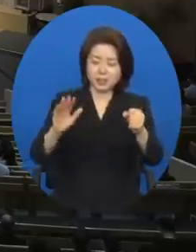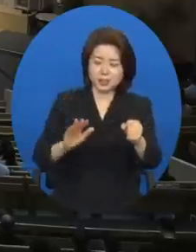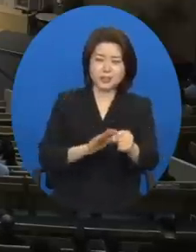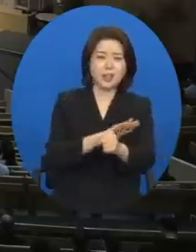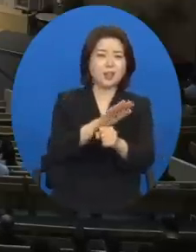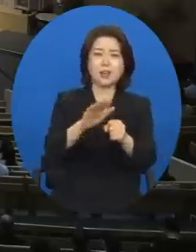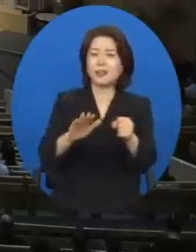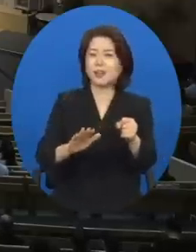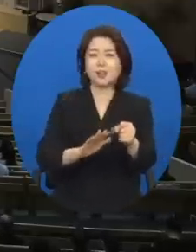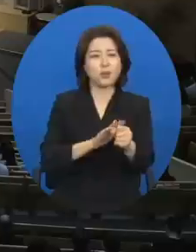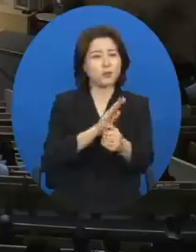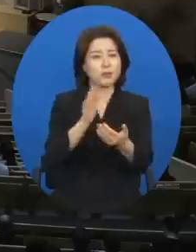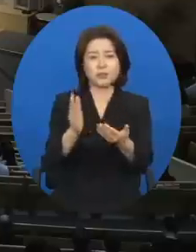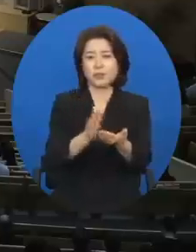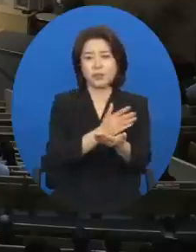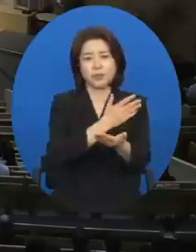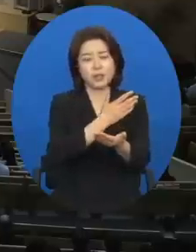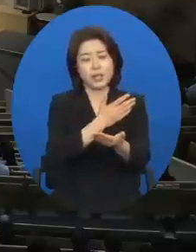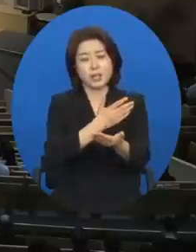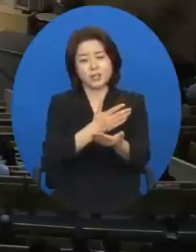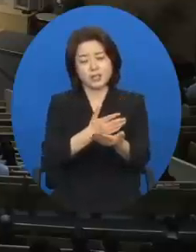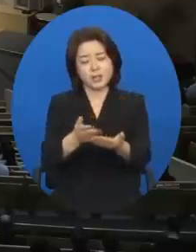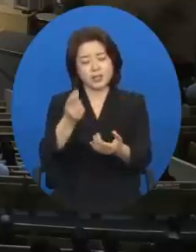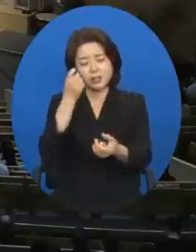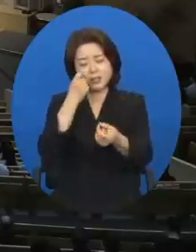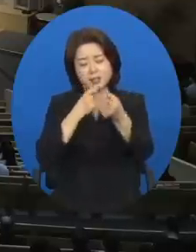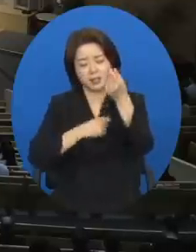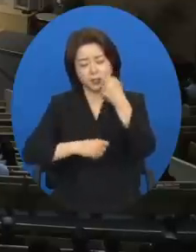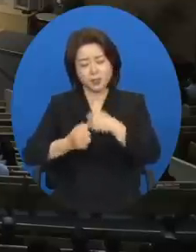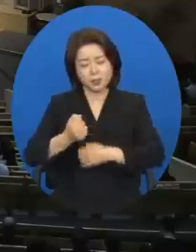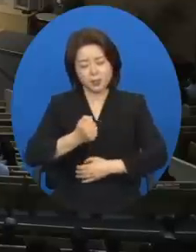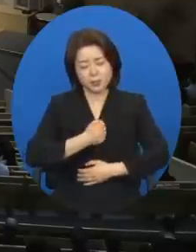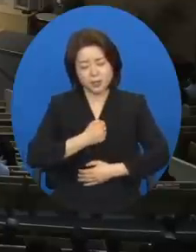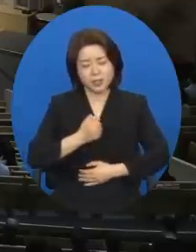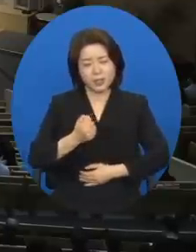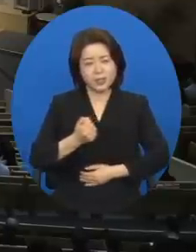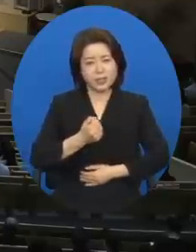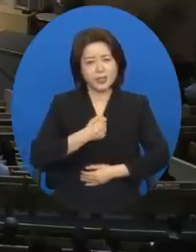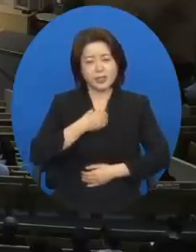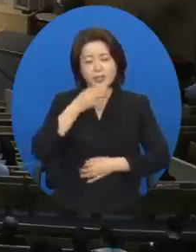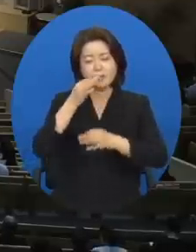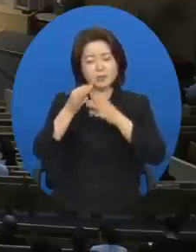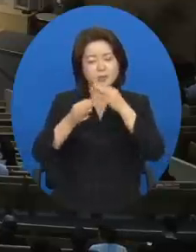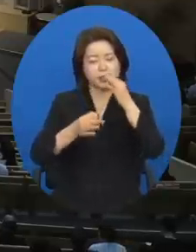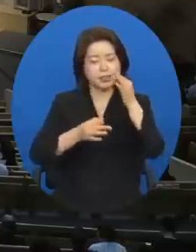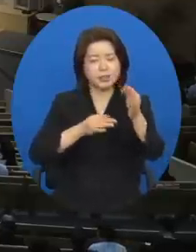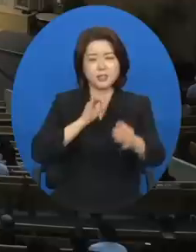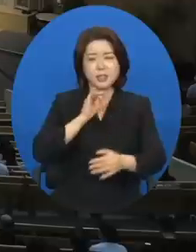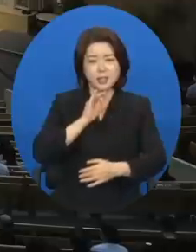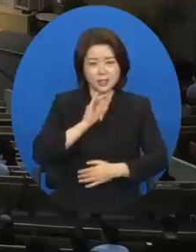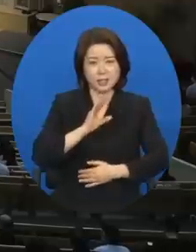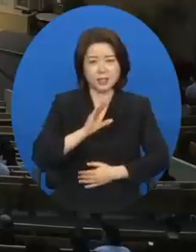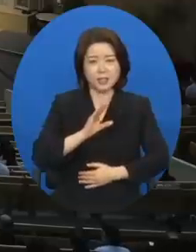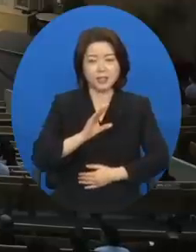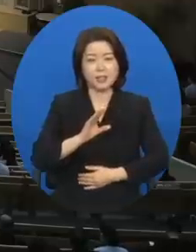곳곳마다 사랑 없어 탄식 소리 뿐이세.